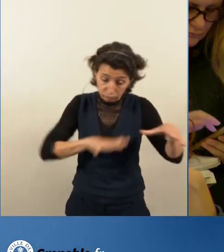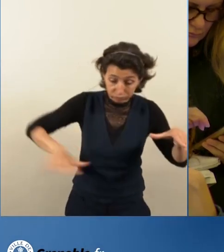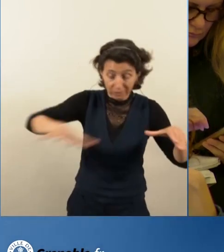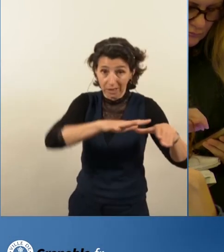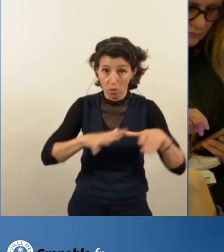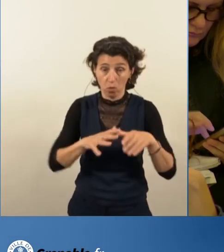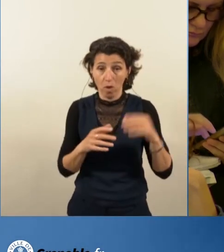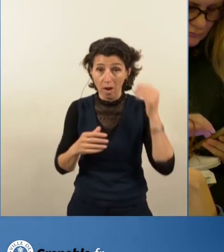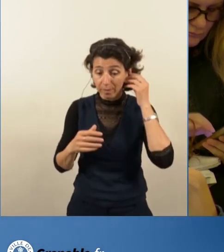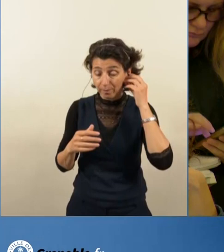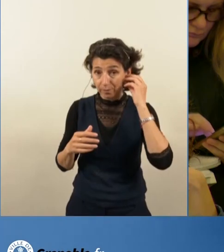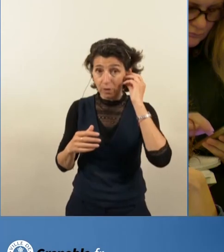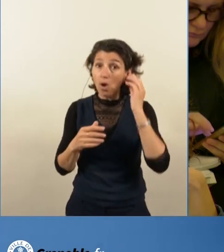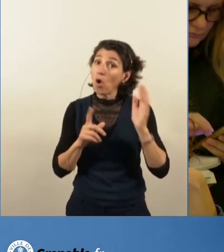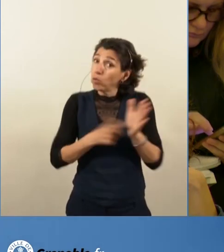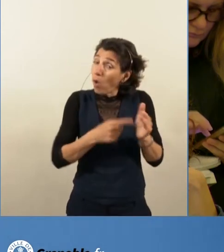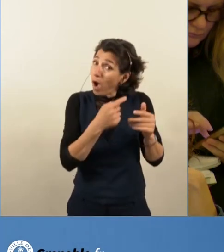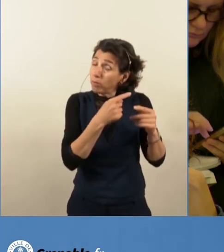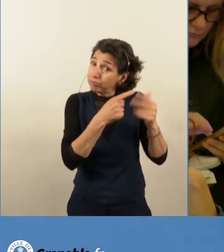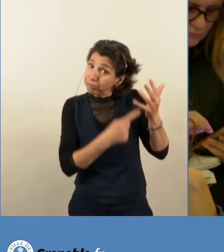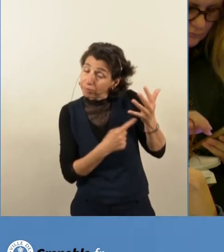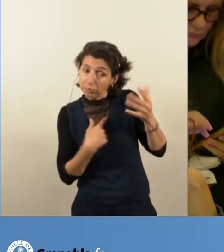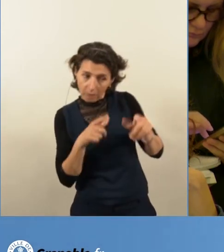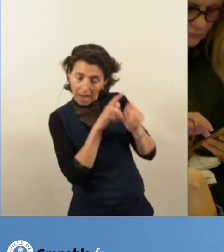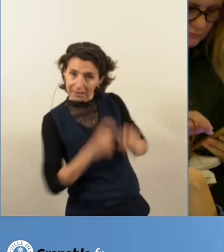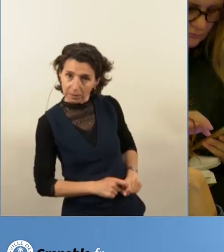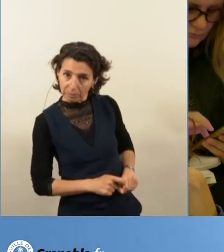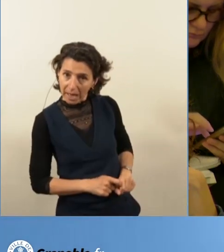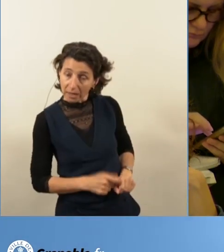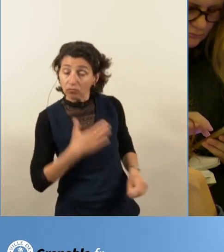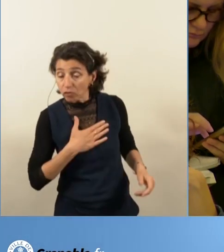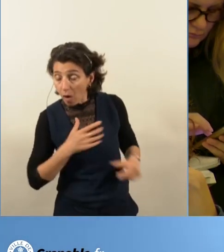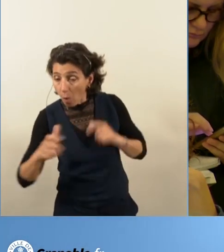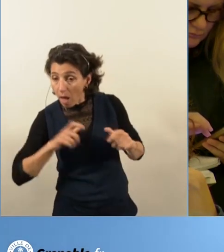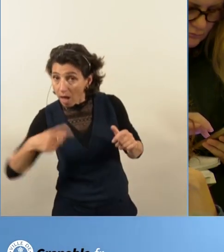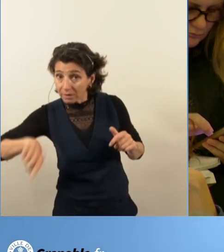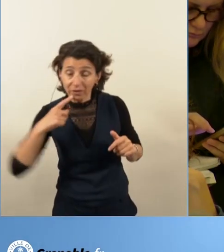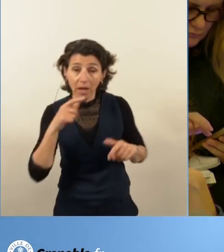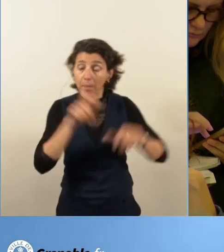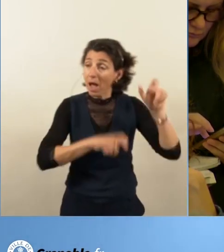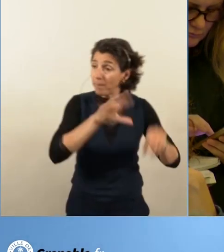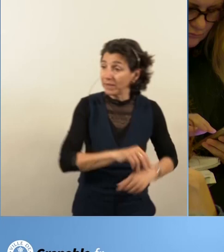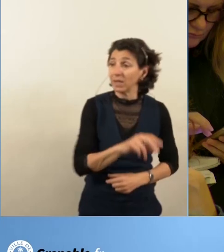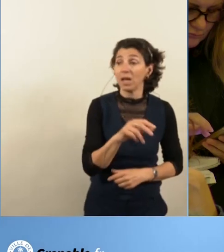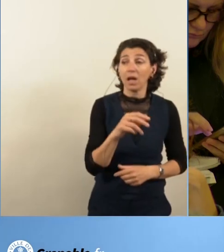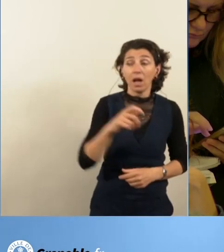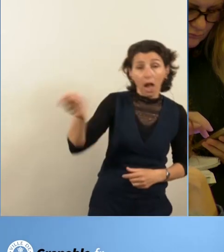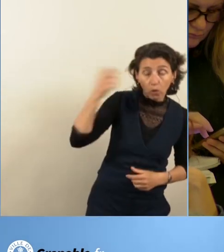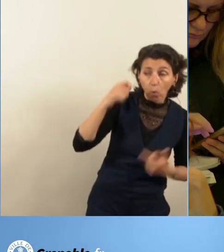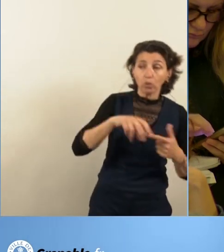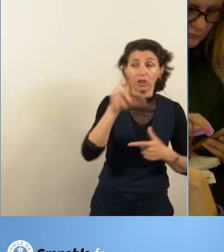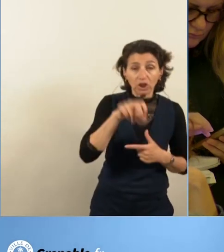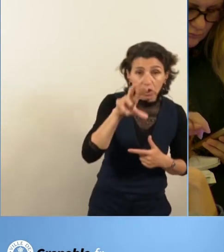respecter ses droits mes chers collègues c'est se dire que les habitants de la tronche déchirolles de Saint-Martin-d'Hères doivent être traités à